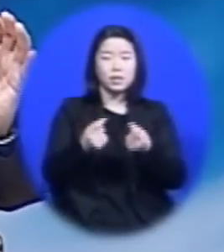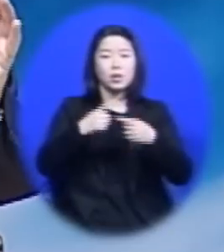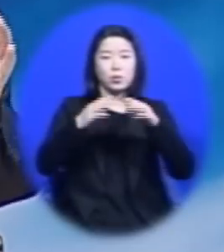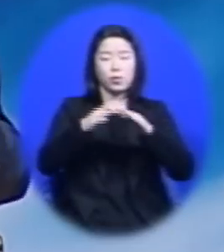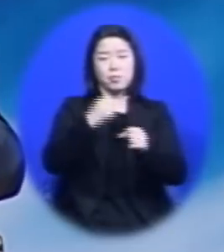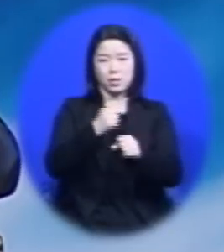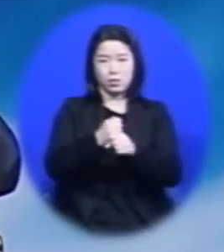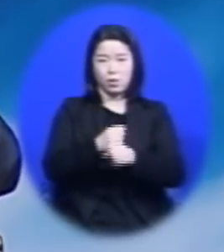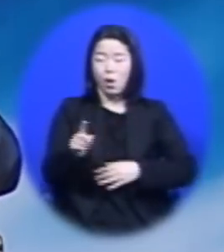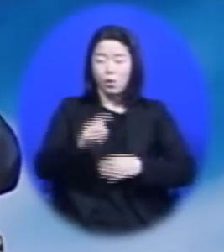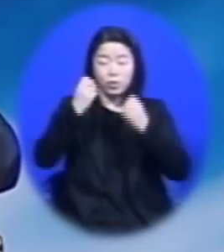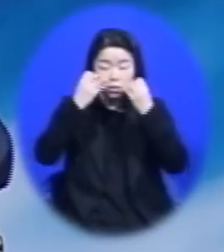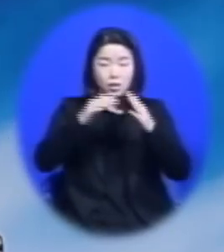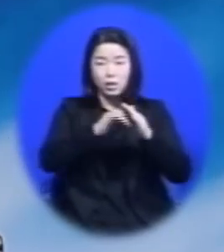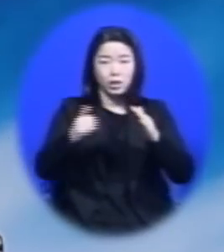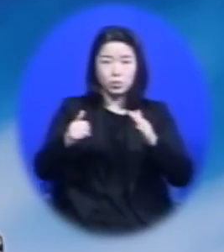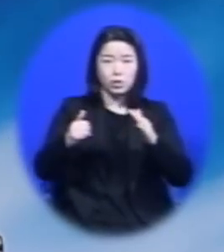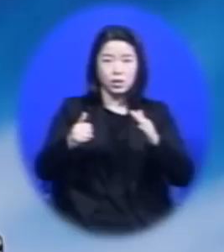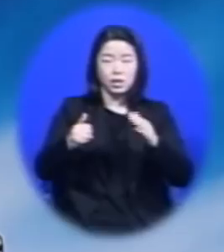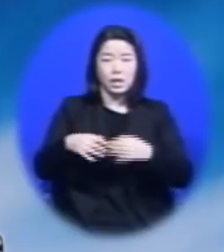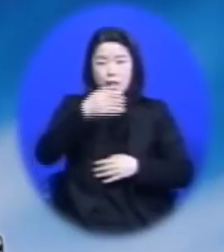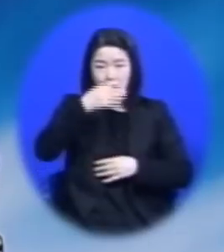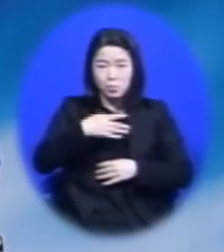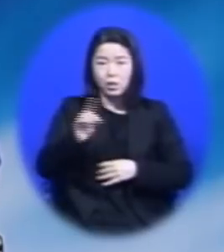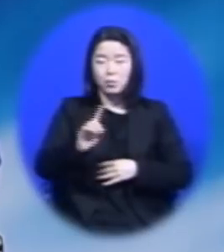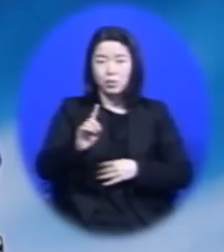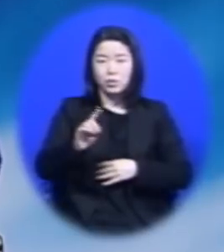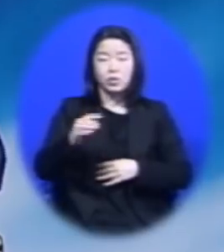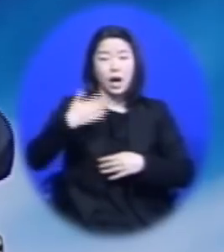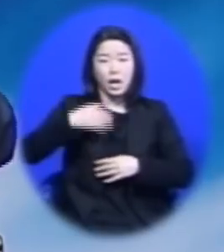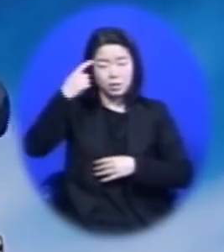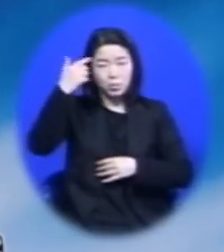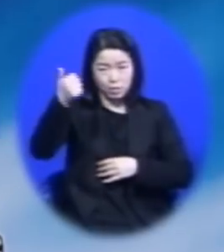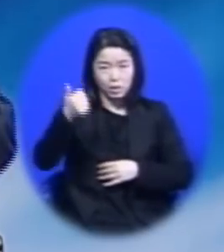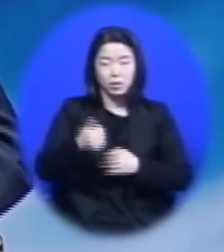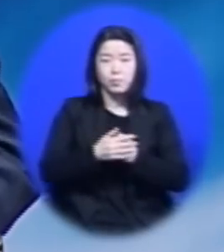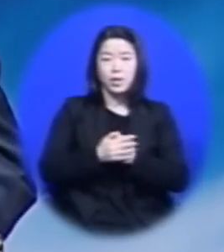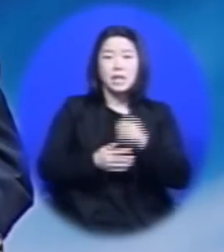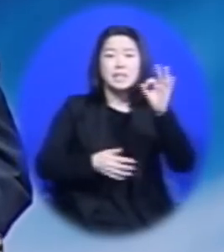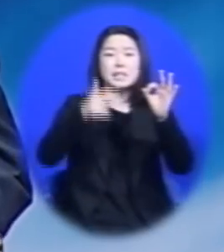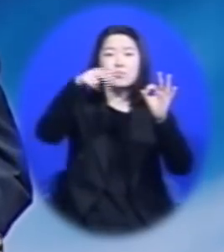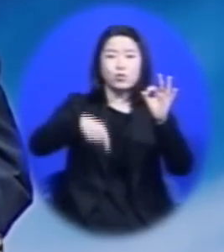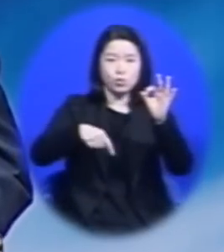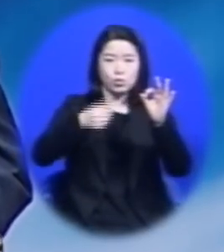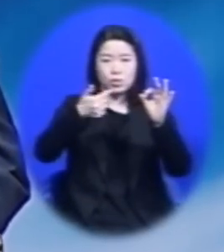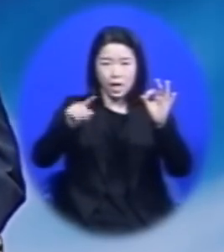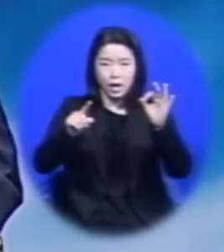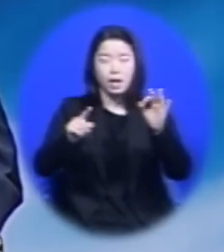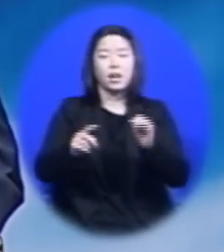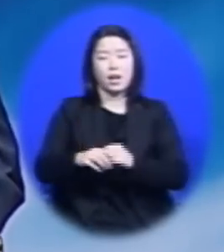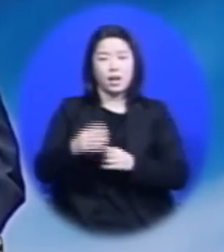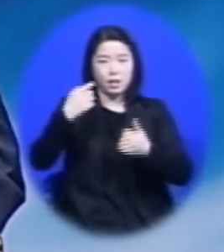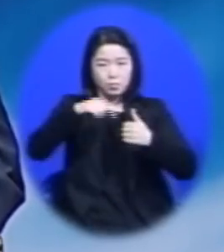가족이 그렇게 이야기하더라 새 가족이 힘든게 뭔지 아세요 목사님 주나 양육을 받아야 되는 것이라고요